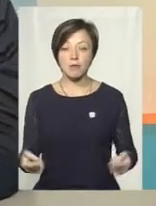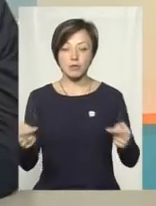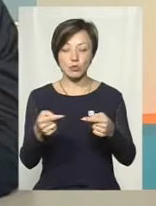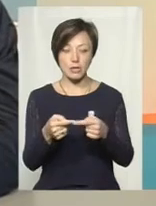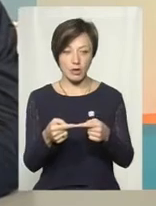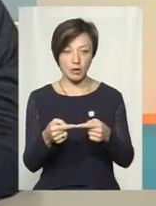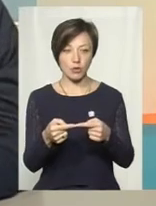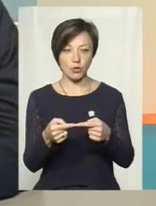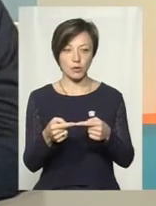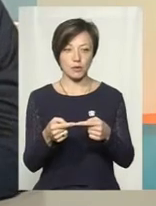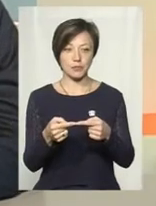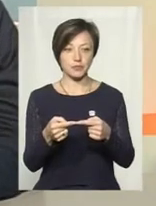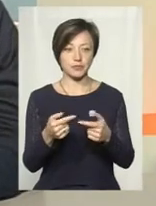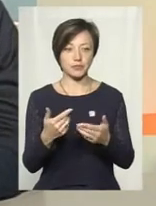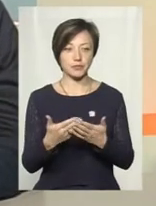безпосередньо